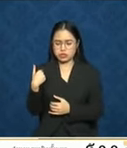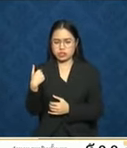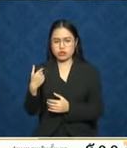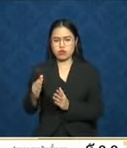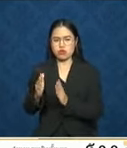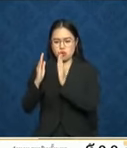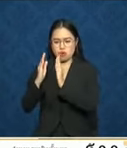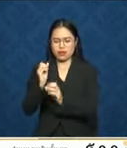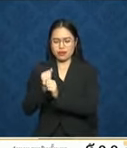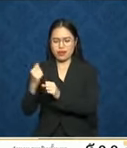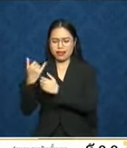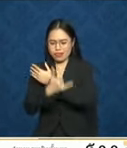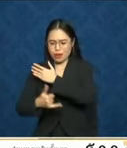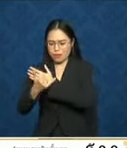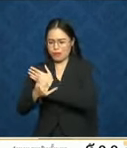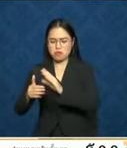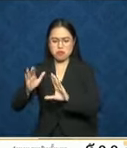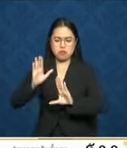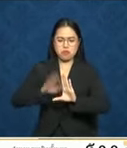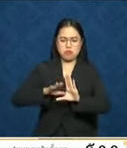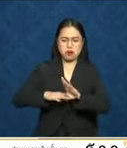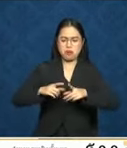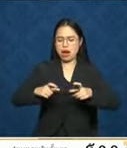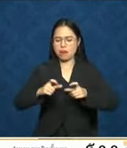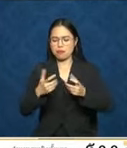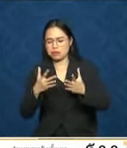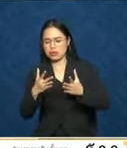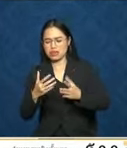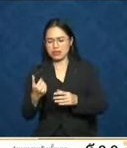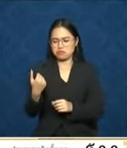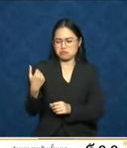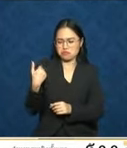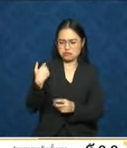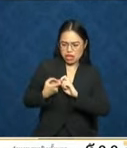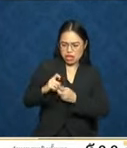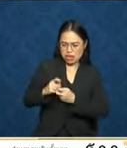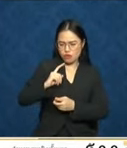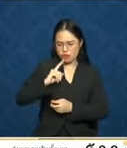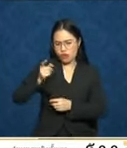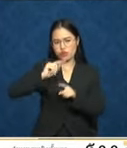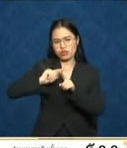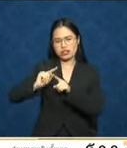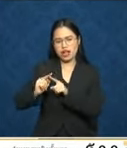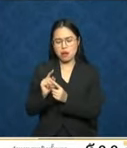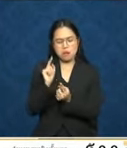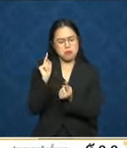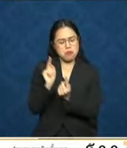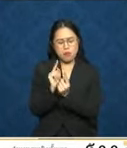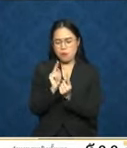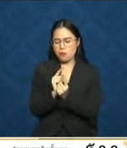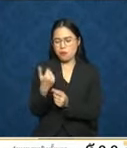ไม่ได้ขึ้นทะเบียนจำนวนมากและก็มีคดีต่างๆเกิดขึ้นจึงอยากให้จริงใจจริงจังในการแก้ไขปัญหาเหล่านี้ด้วย